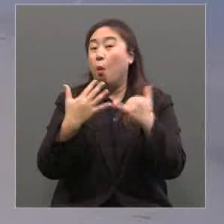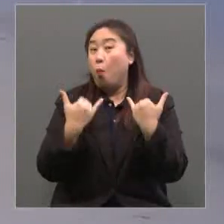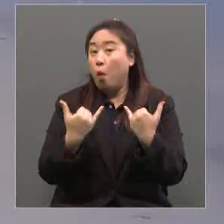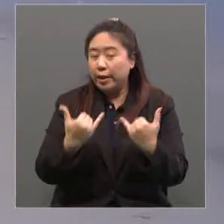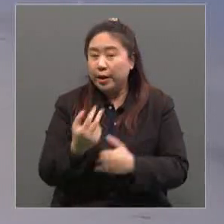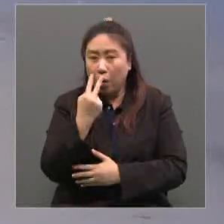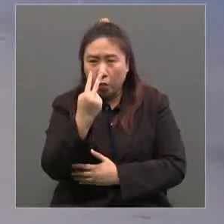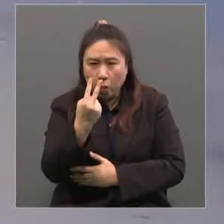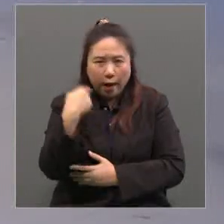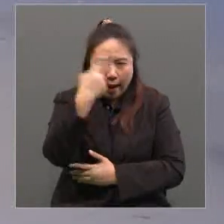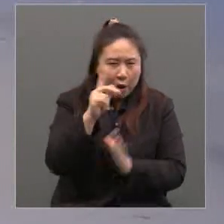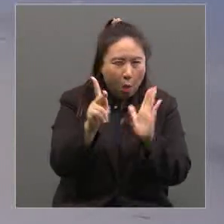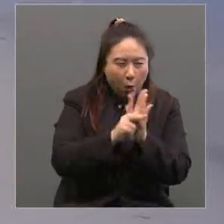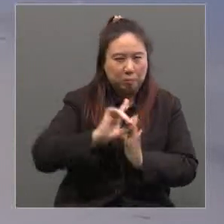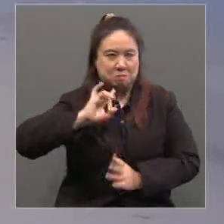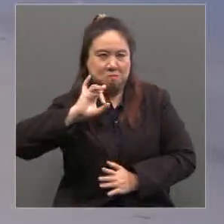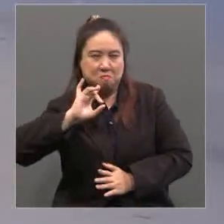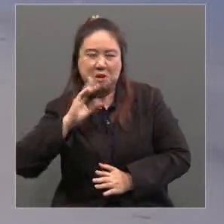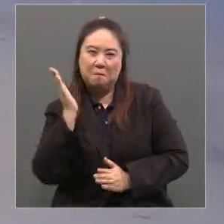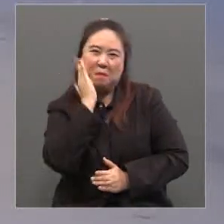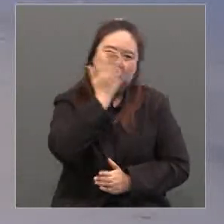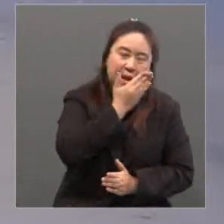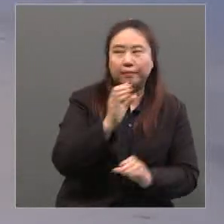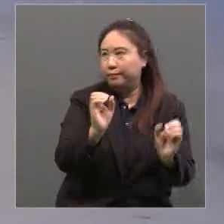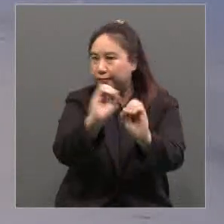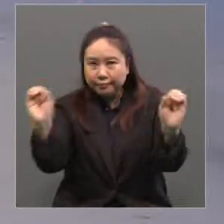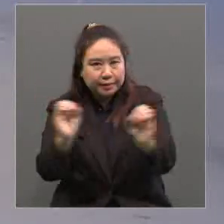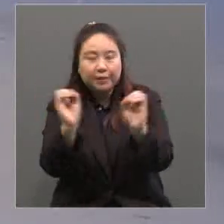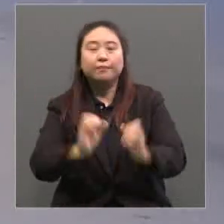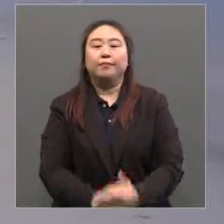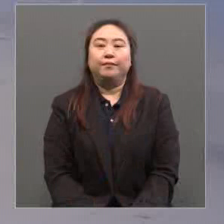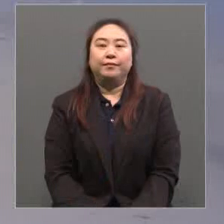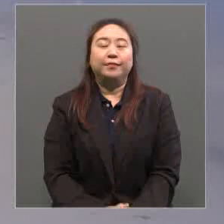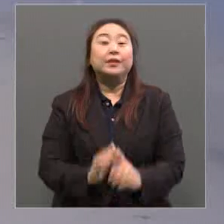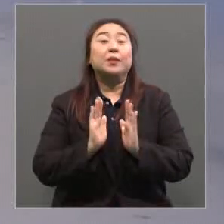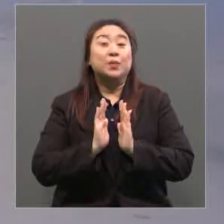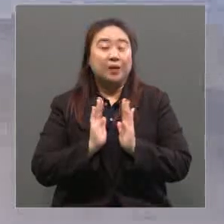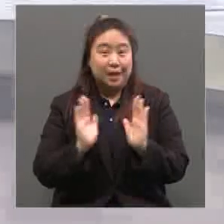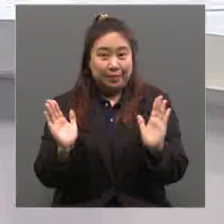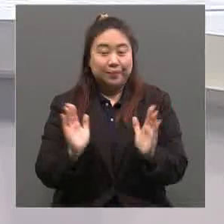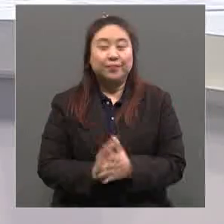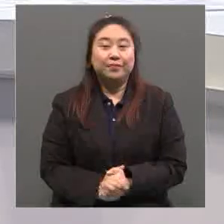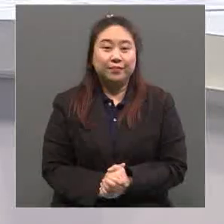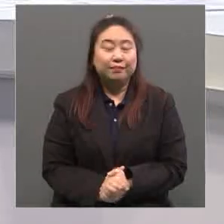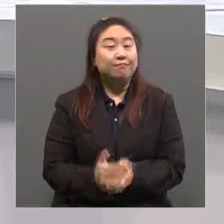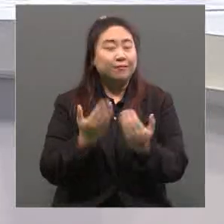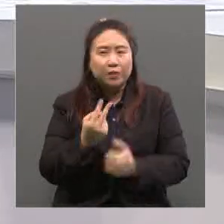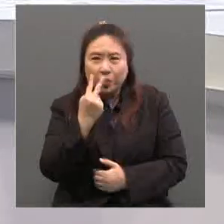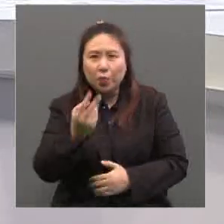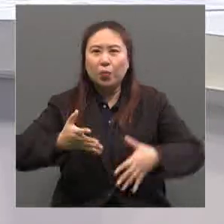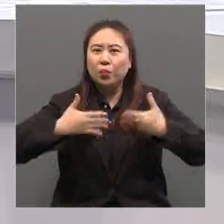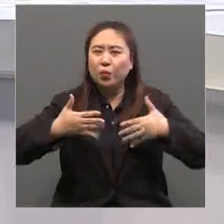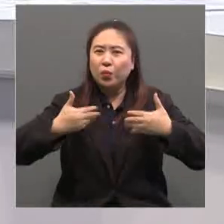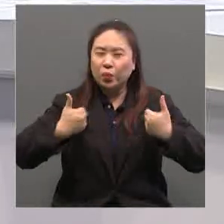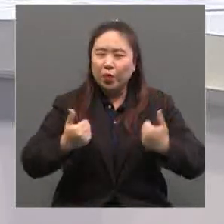บว่ามีคนละเมิดกฎในเรื่องของการเล่นแป้งค่ะ ขอบคุณครับน้องวิฟครับโอ้โหบรรยากาศสนุกสนานมากจริ